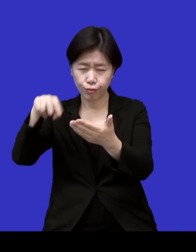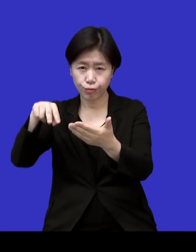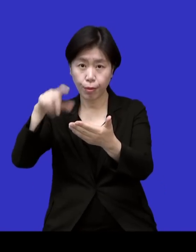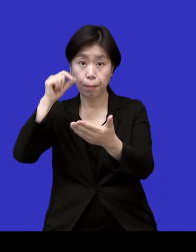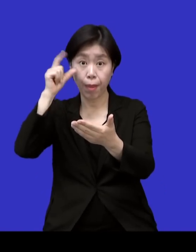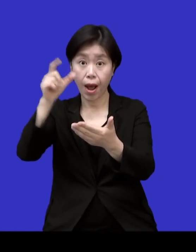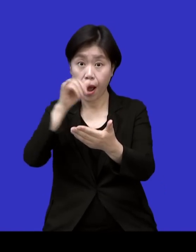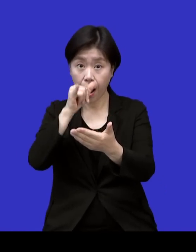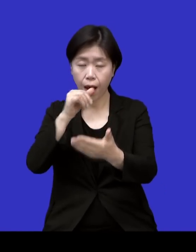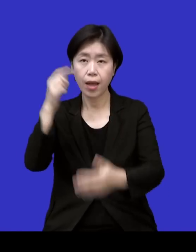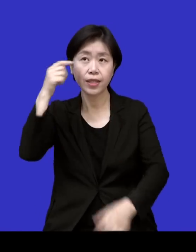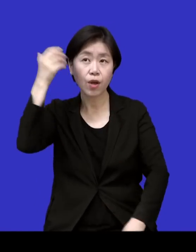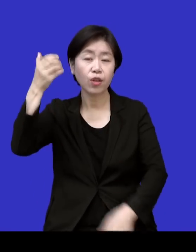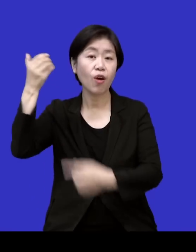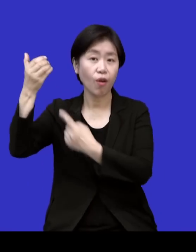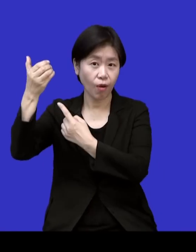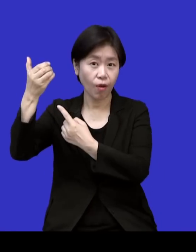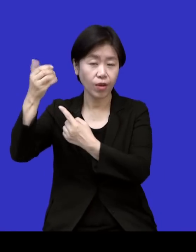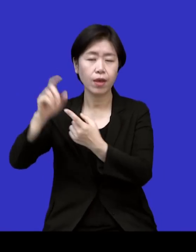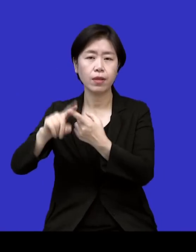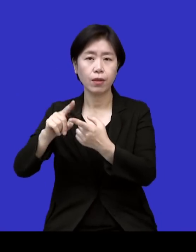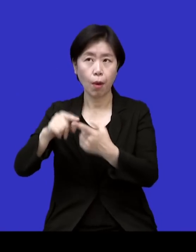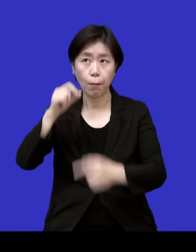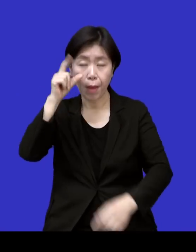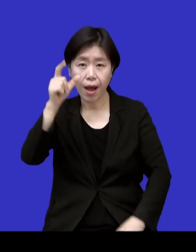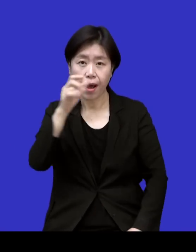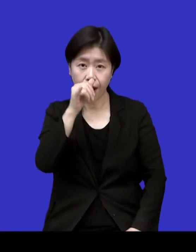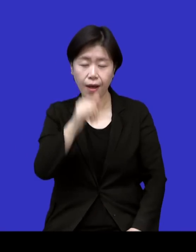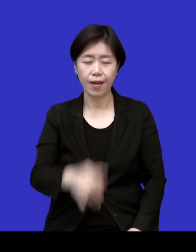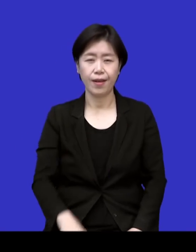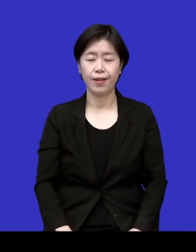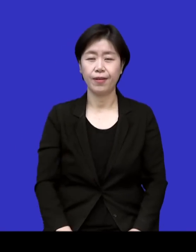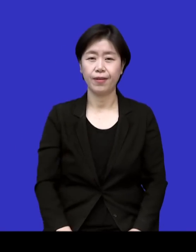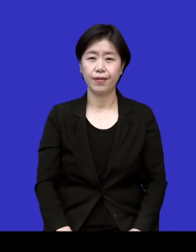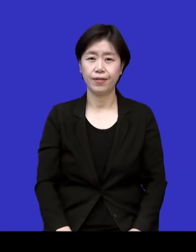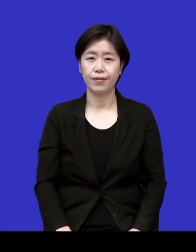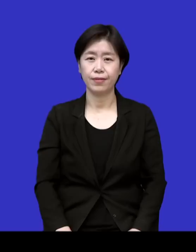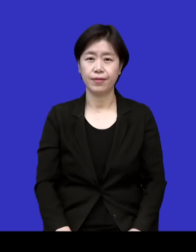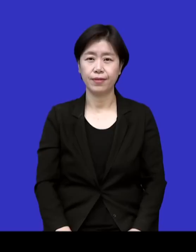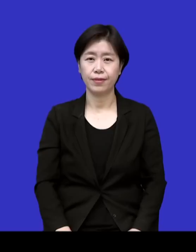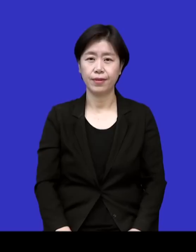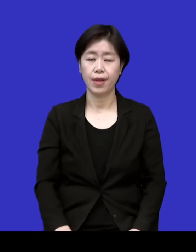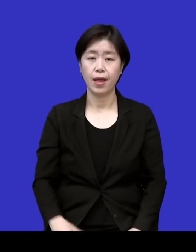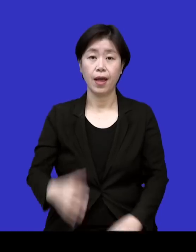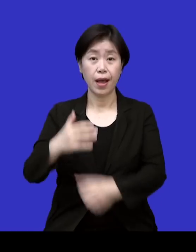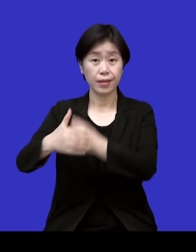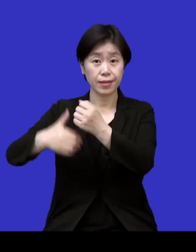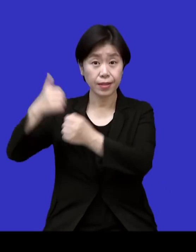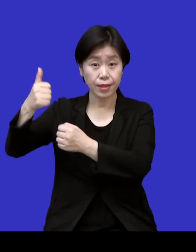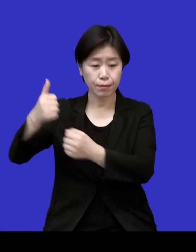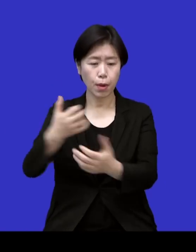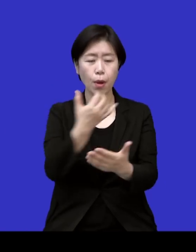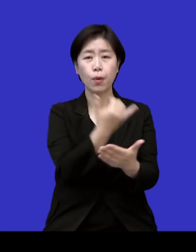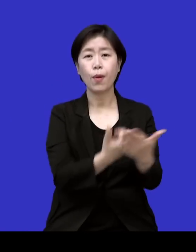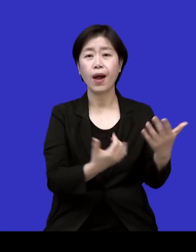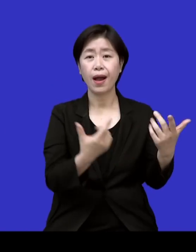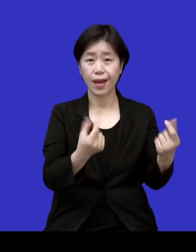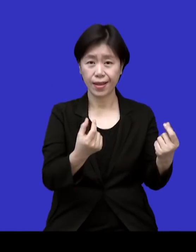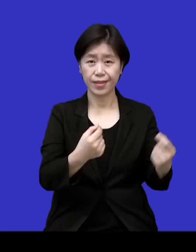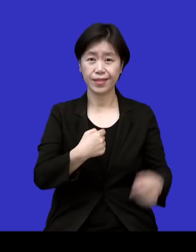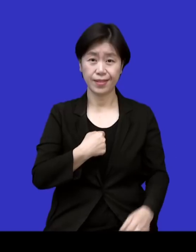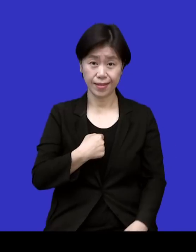성령님에 대한 존재도 알고 그래서 제가 지금 생각해 보면 하나님께서 고아 같은 어린 아이를 어려서부터